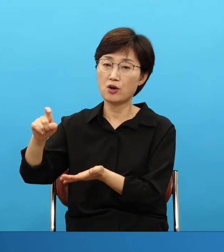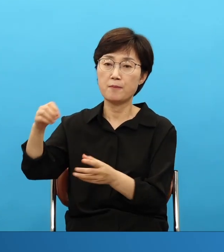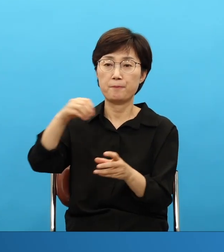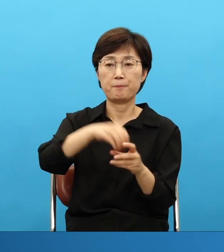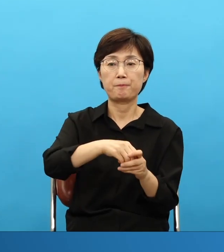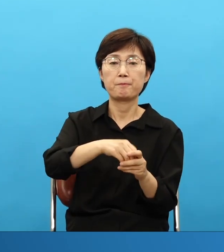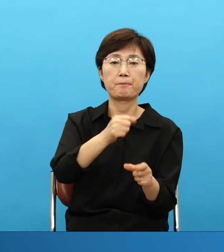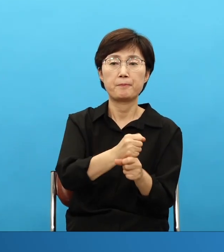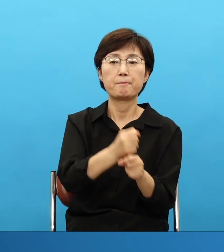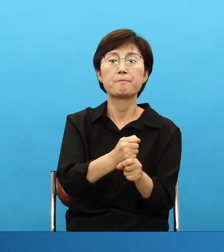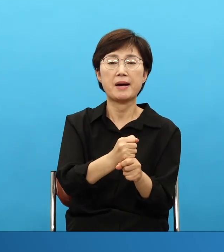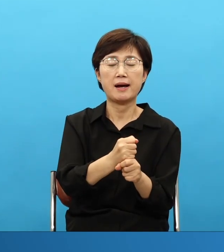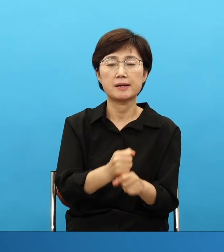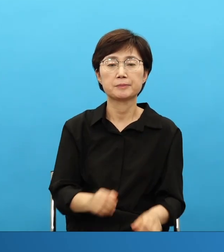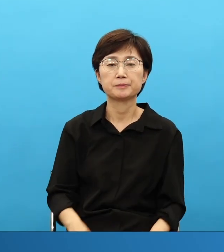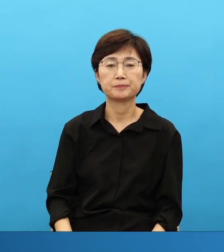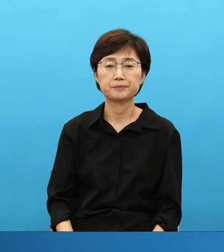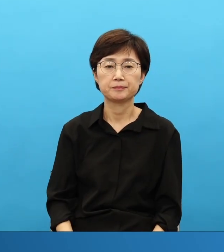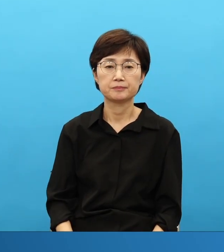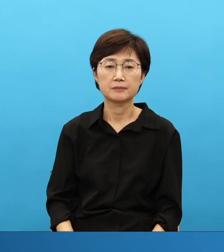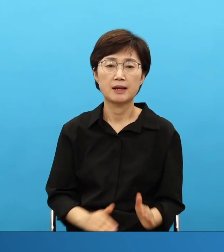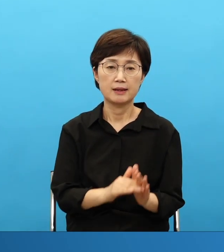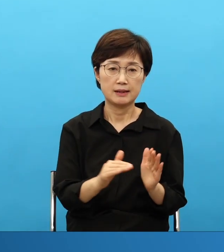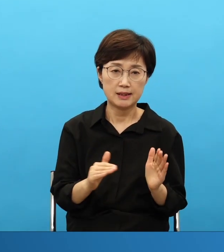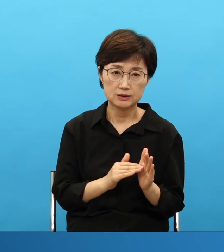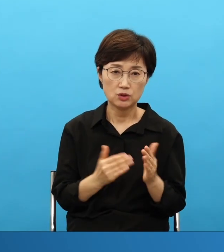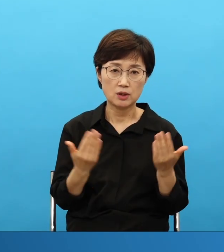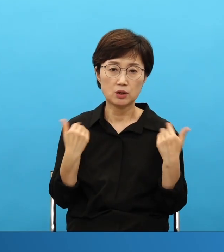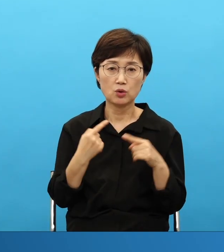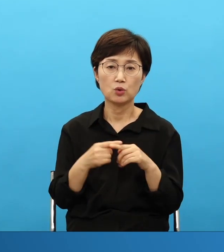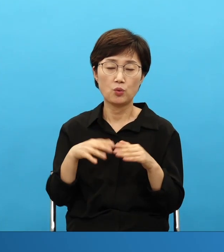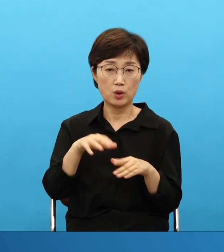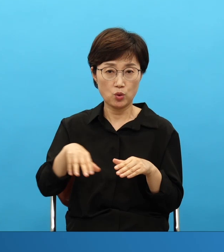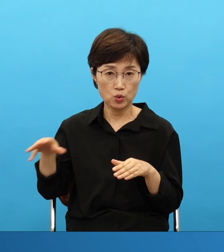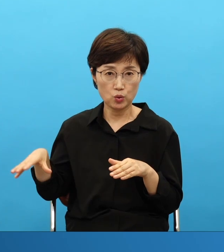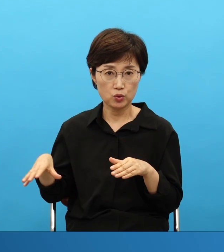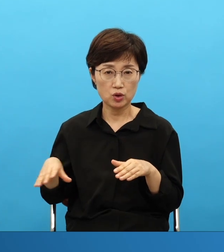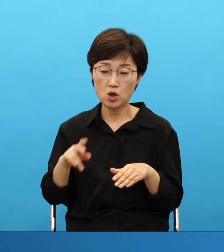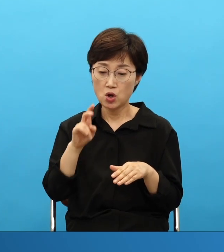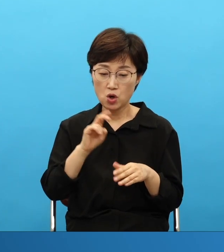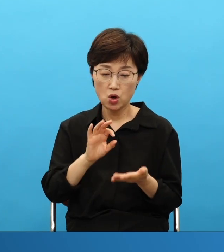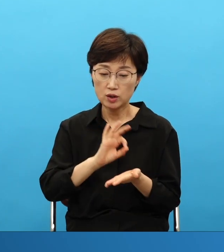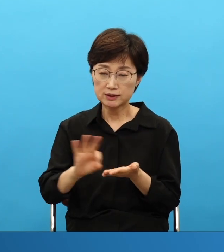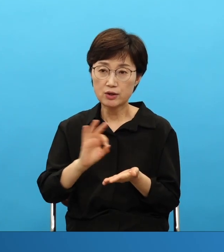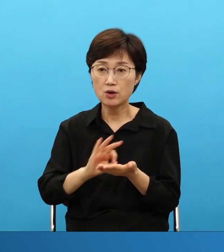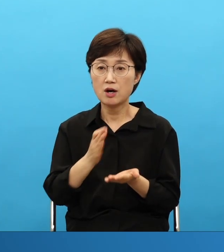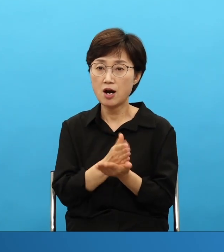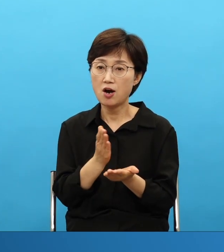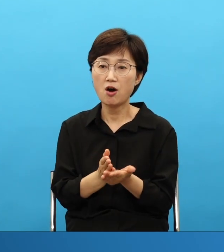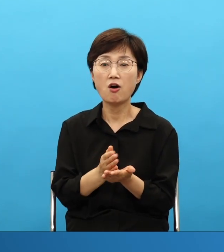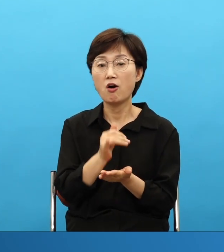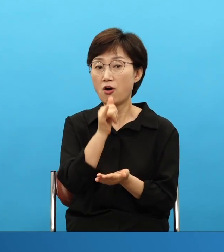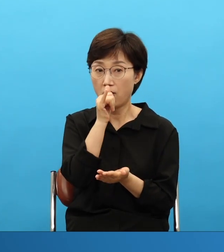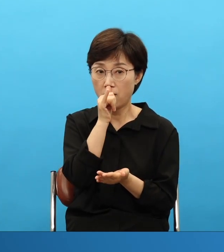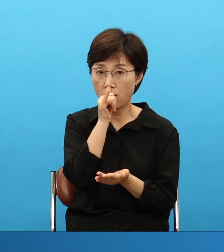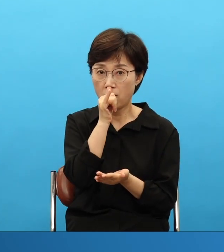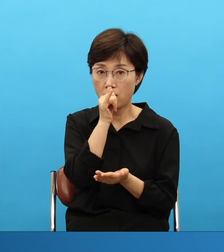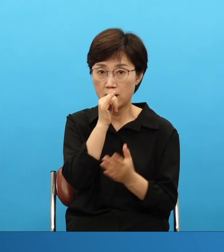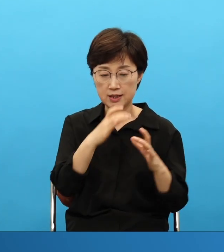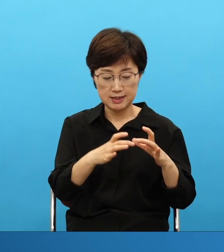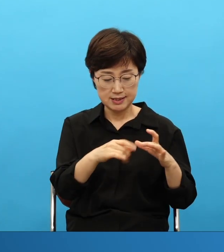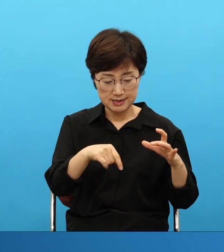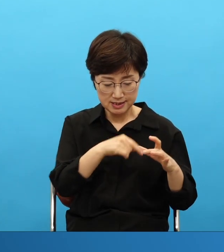담겨 있습니다 가정 학교 교회 등 현장의 필요에 따라 활용할 수 있도록 CD